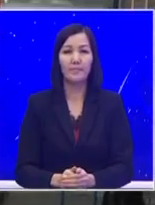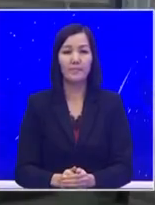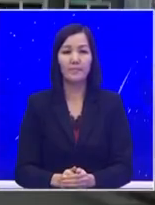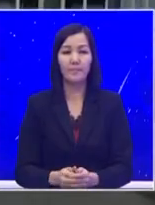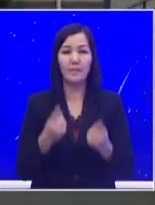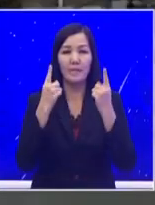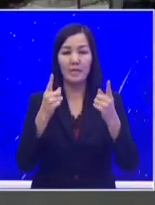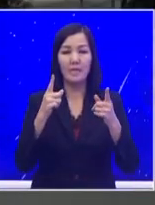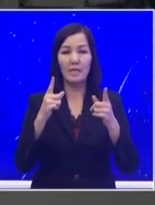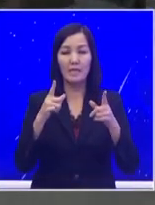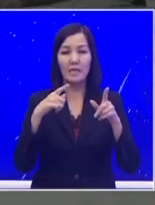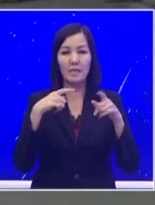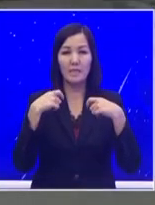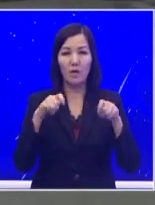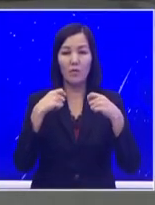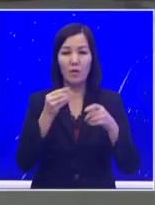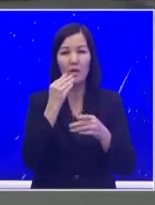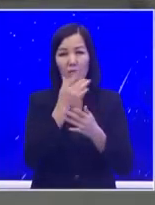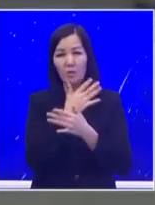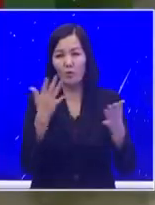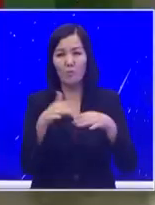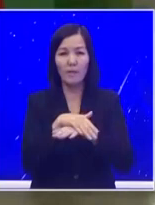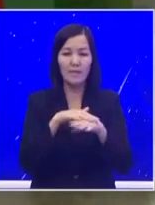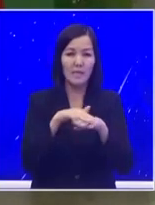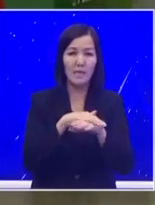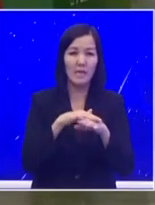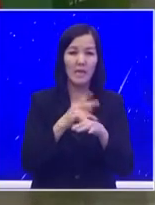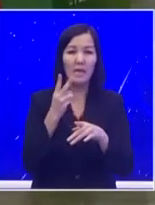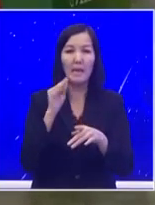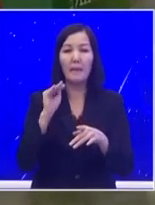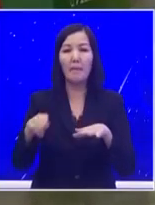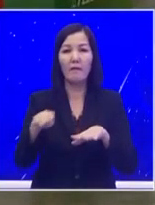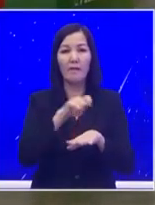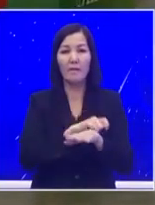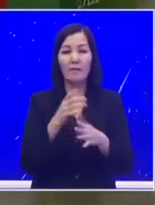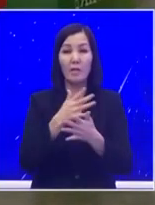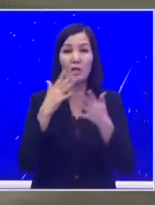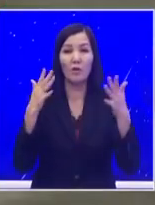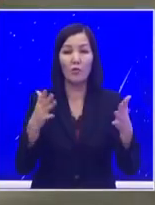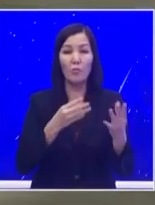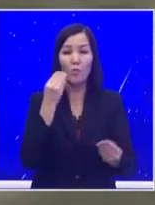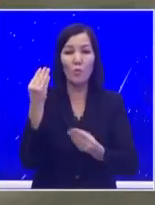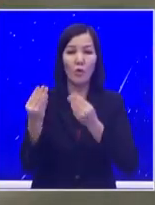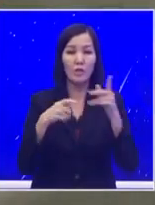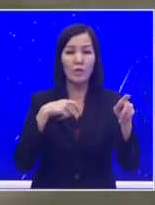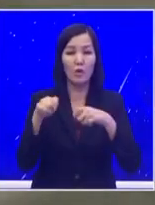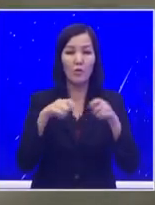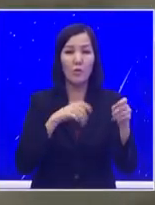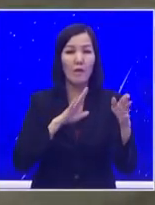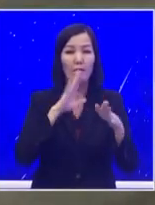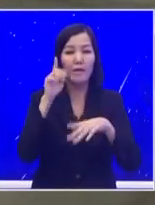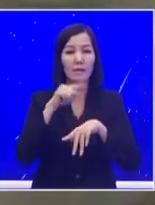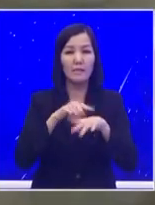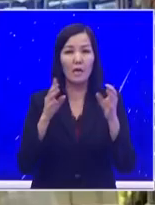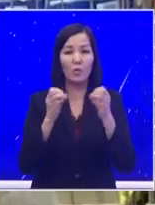Ірі сауда нысандары, соның ішінде азық-түлік базарлары мен аумағы 2000 шаршы метрден асатын ойын сауда орталықтары таңғы сағат